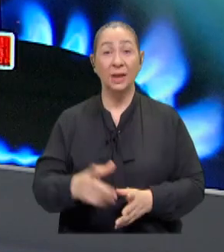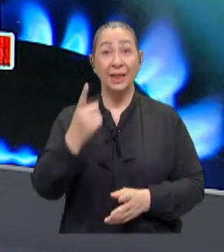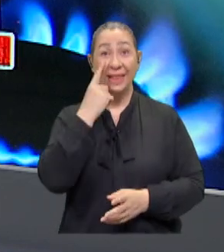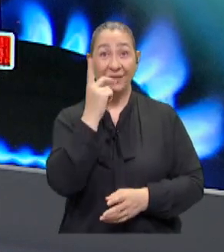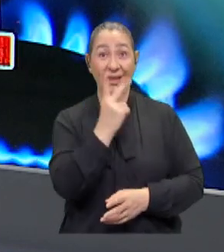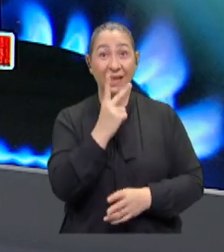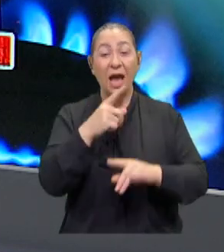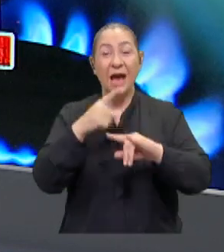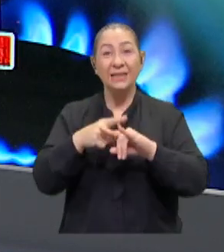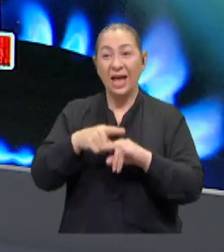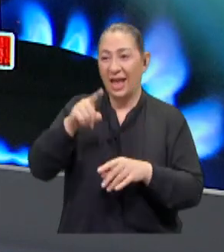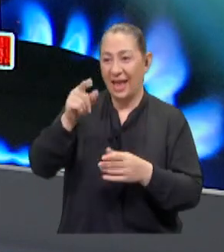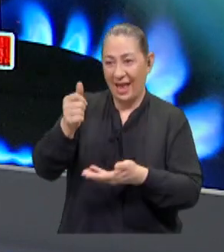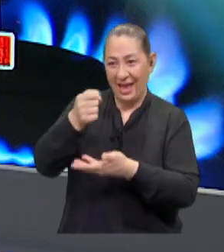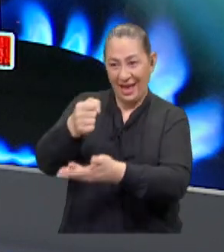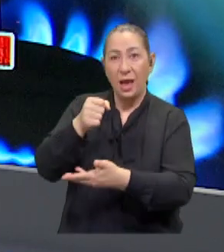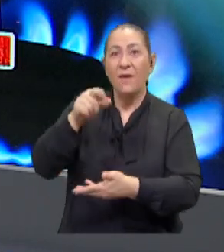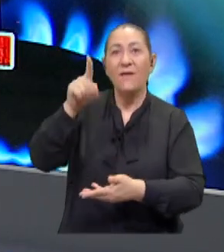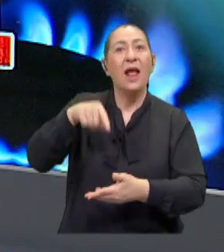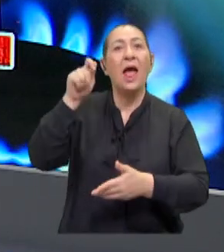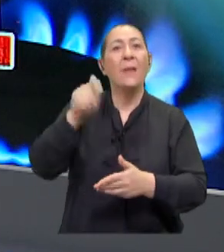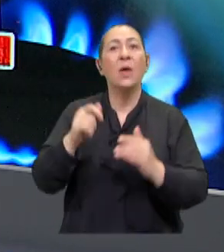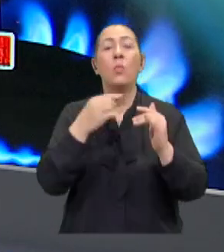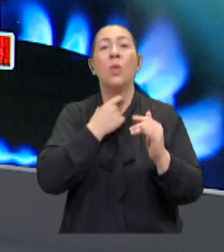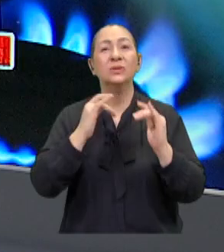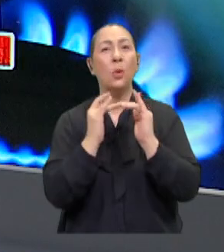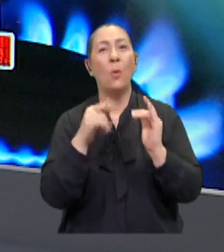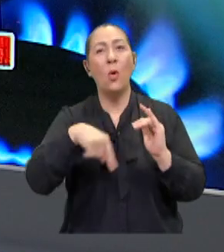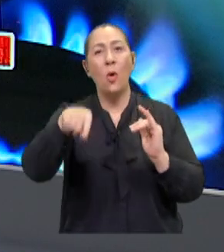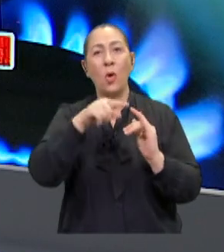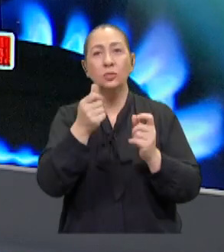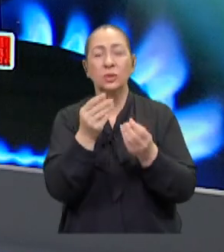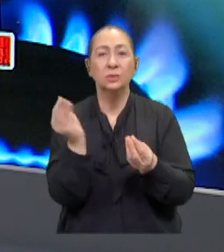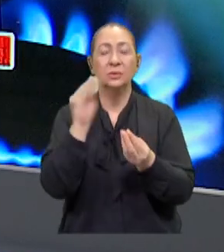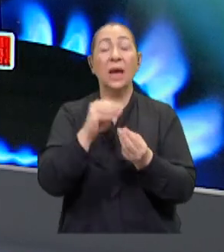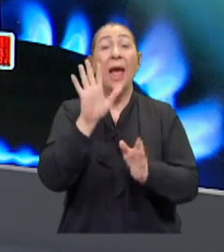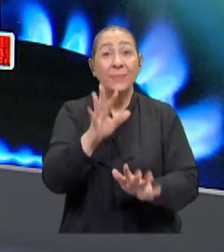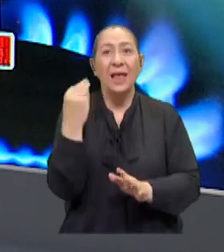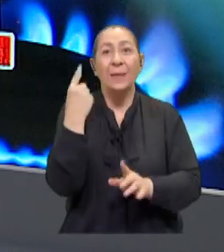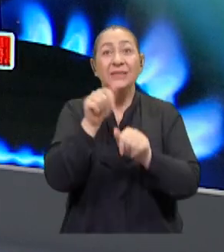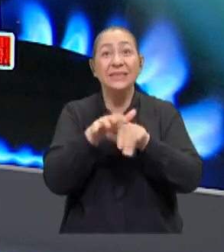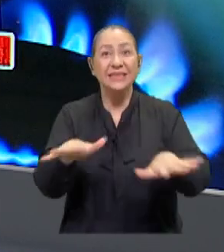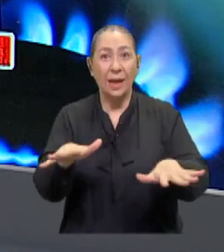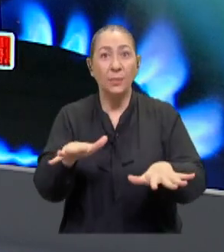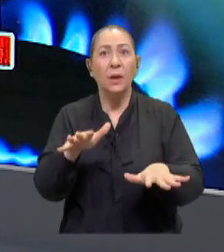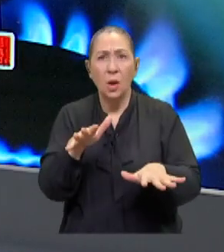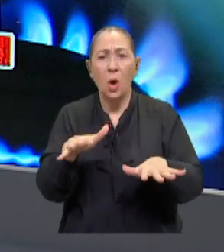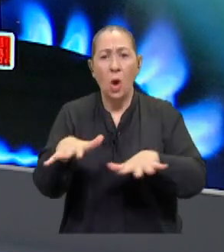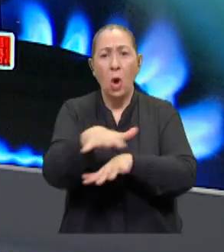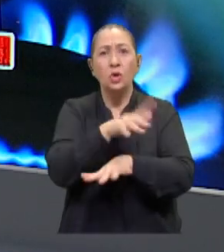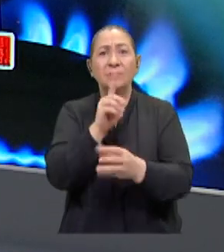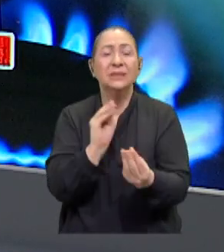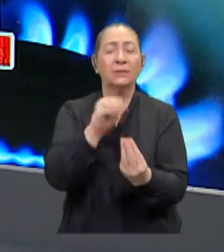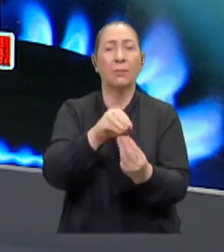Devletin hazineden vergilerle yaptığı Boğaz köprülerinin de ücreti arttı. Hem de yeni bir sistemli ve örtülü bir